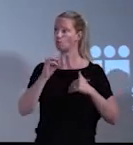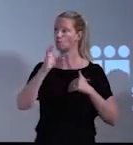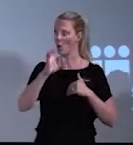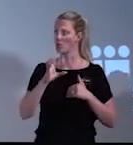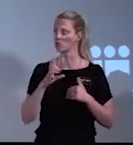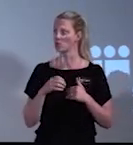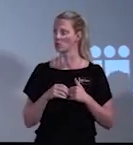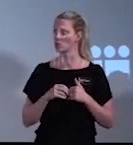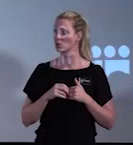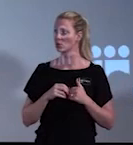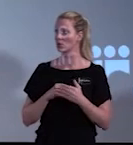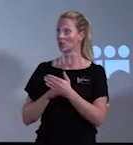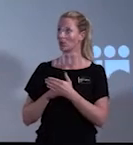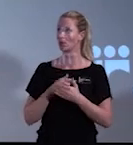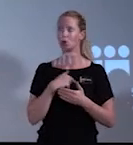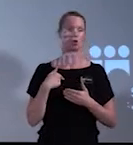Ja.